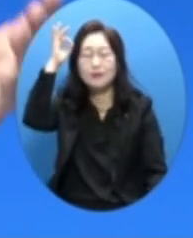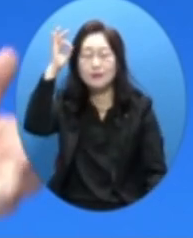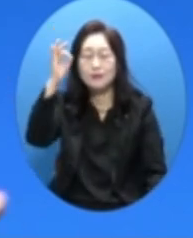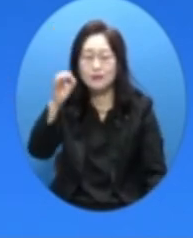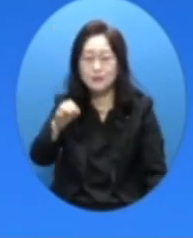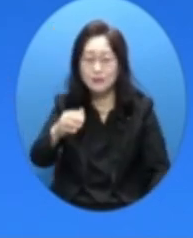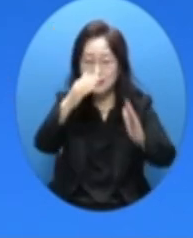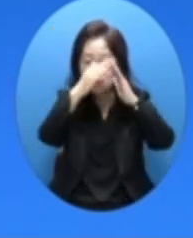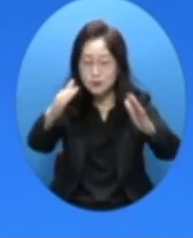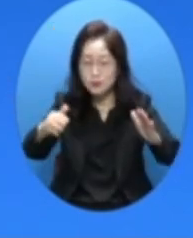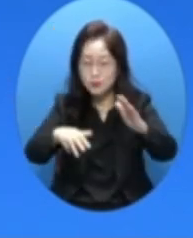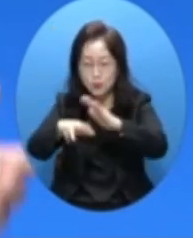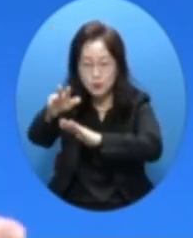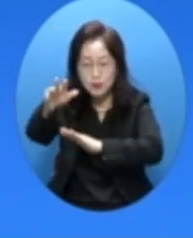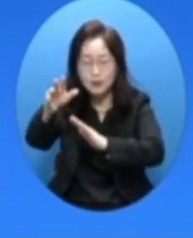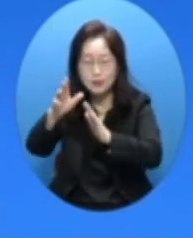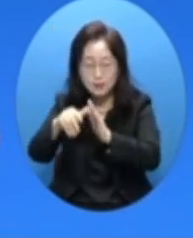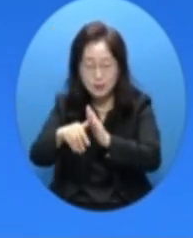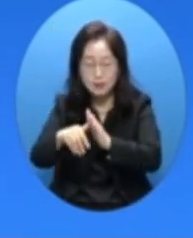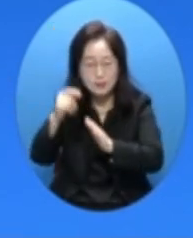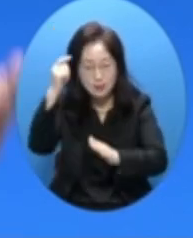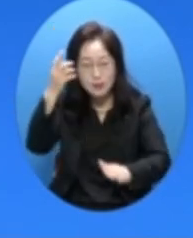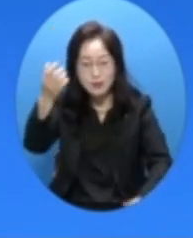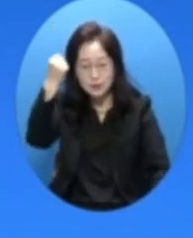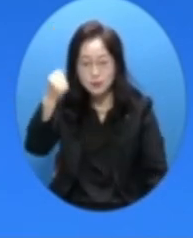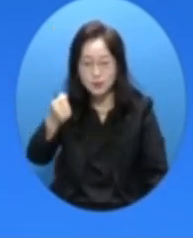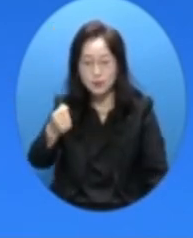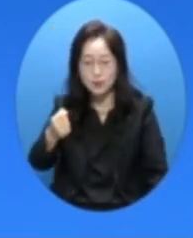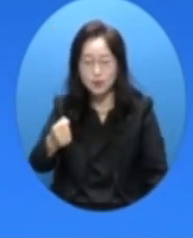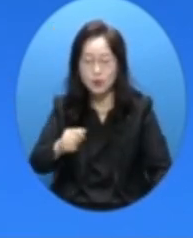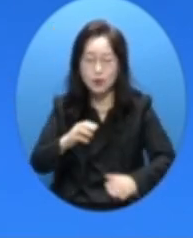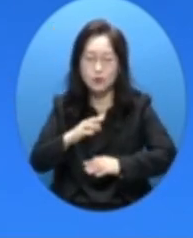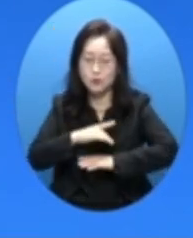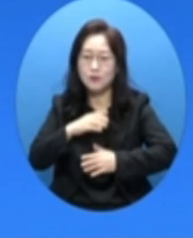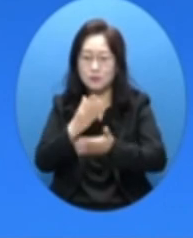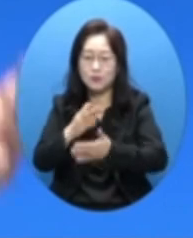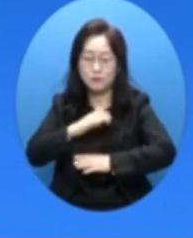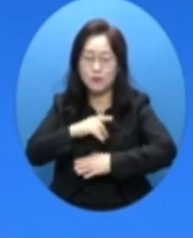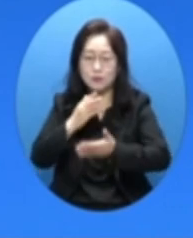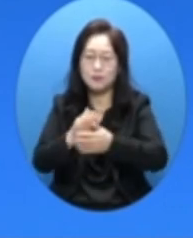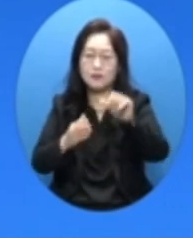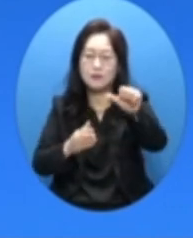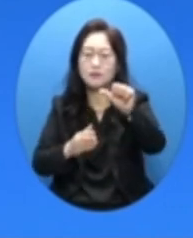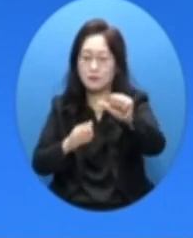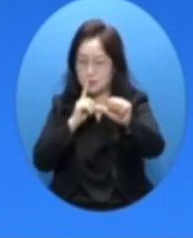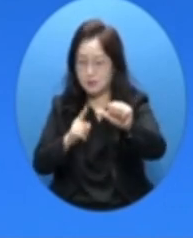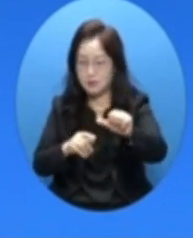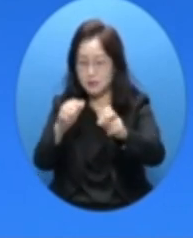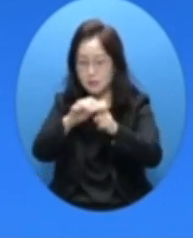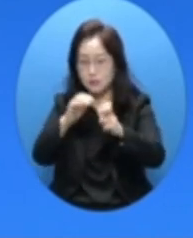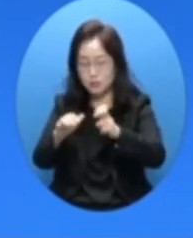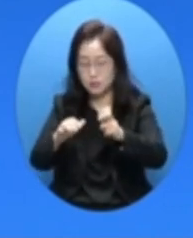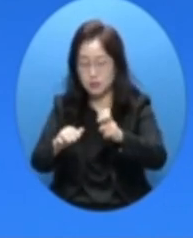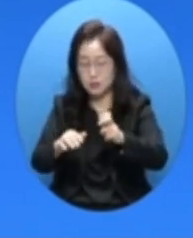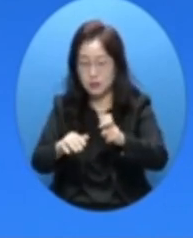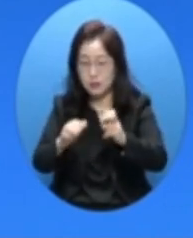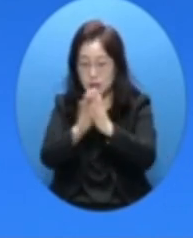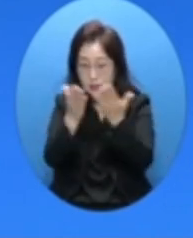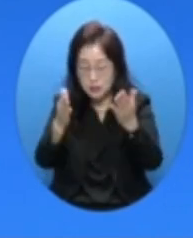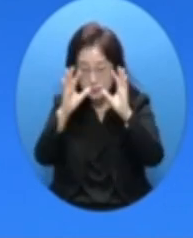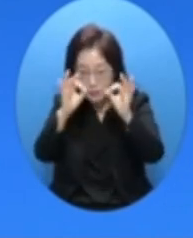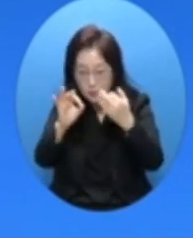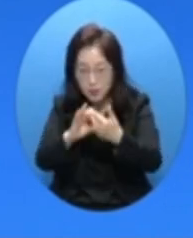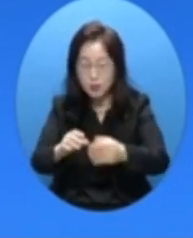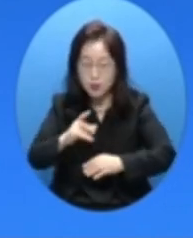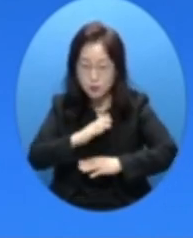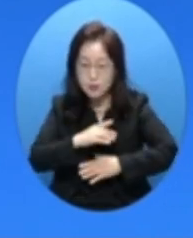때 민주기를 보면 두려워하지 말라는 말을 다섯 차례나 계속해서 말씀합니다 1장 7장 20장 31장 보면 둘이 하지